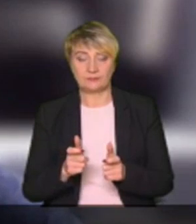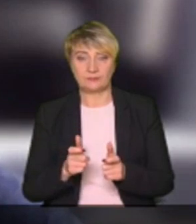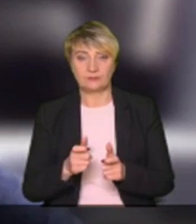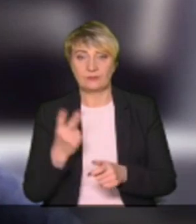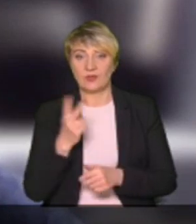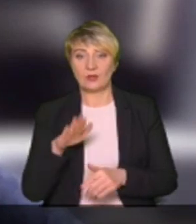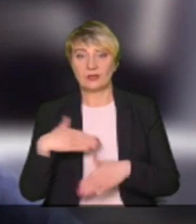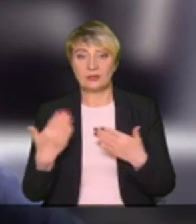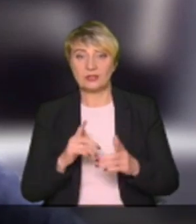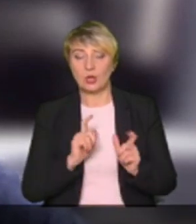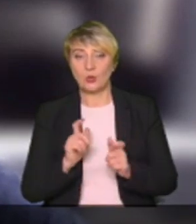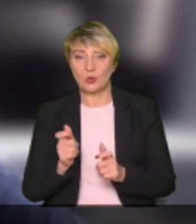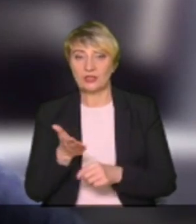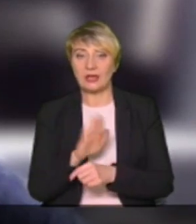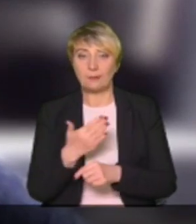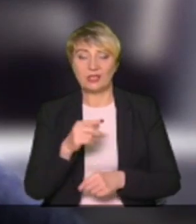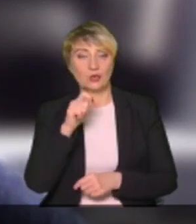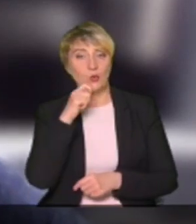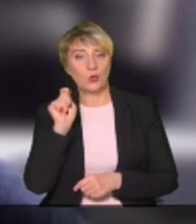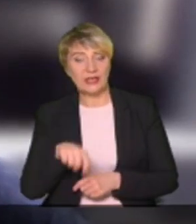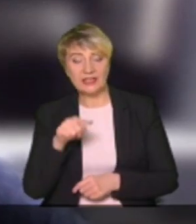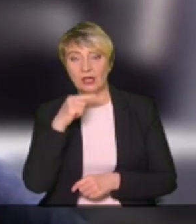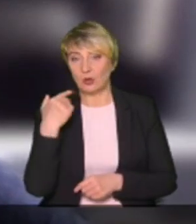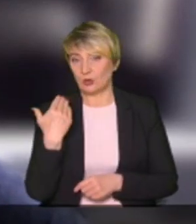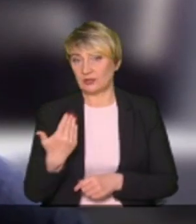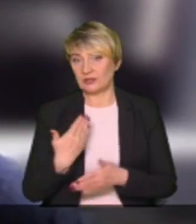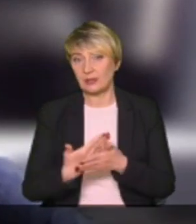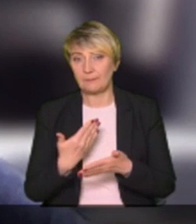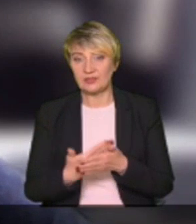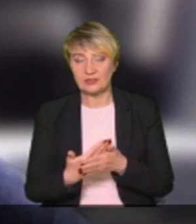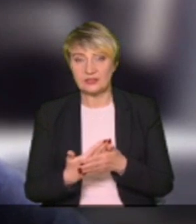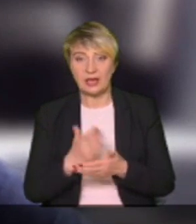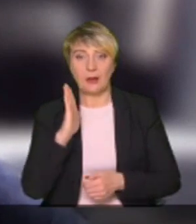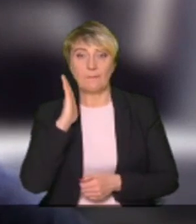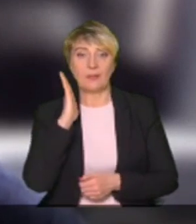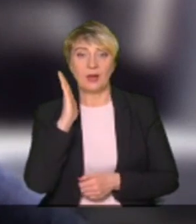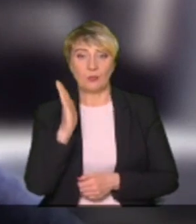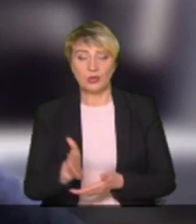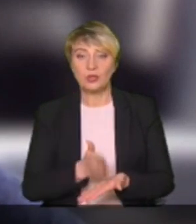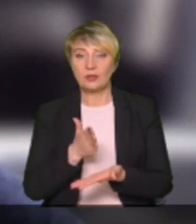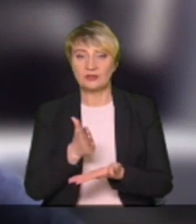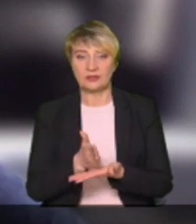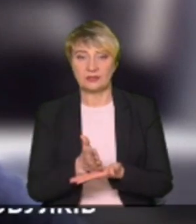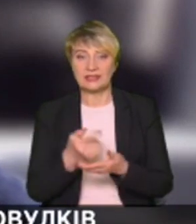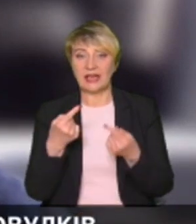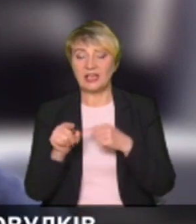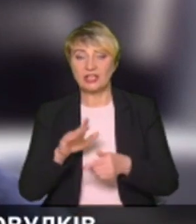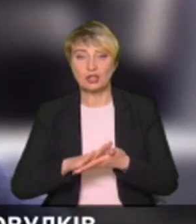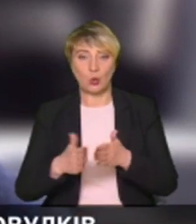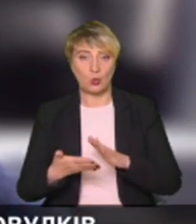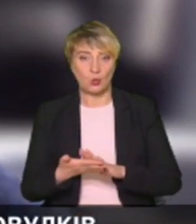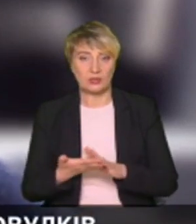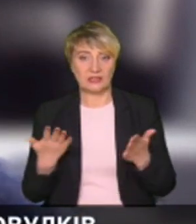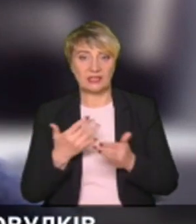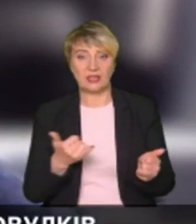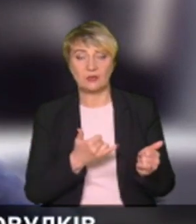– це угода між Україною і Росією з приводу, скажімо так, майбутнього співіснування. А інша угода – це угода, яка